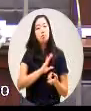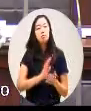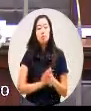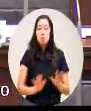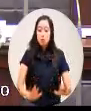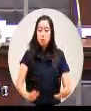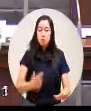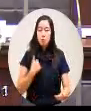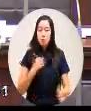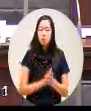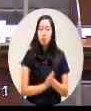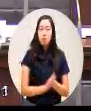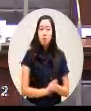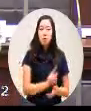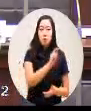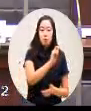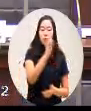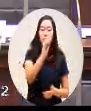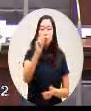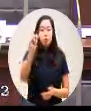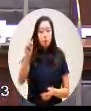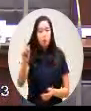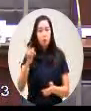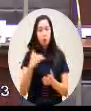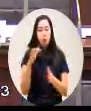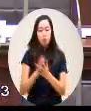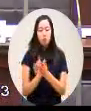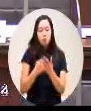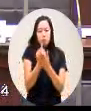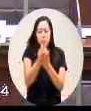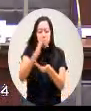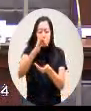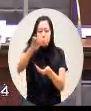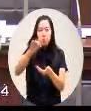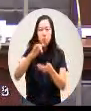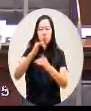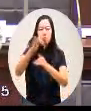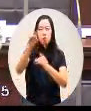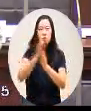前我们容积的移转只限于解决公社